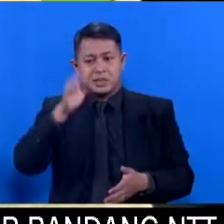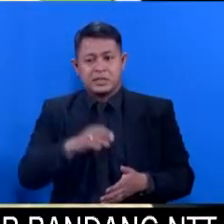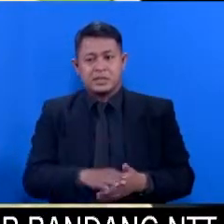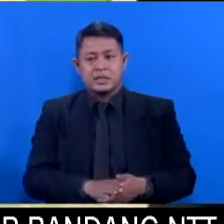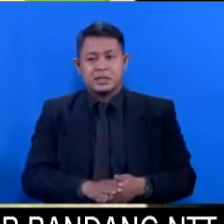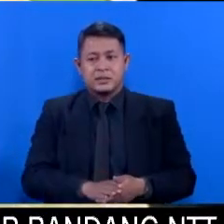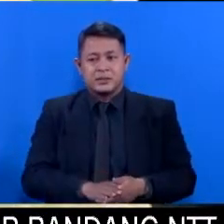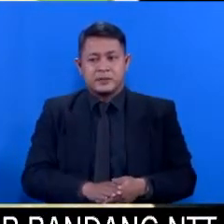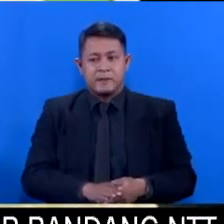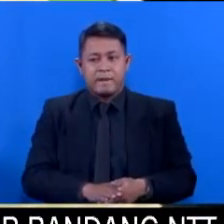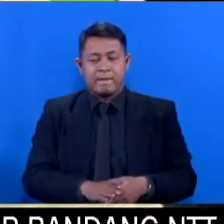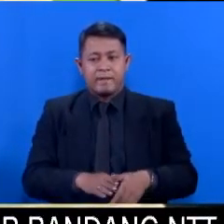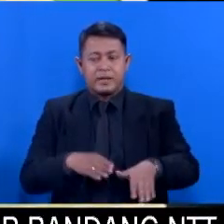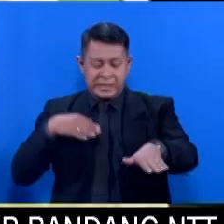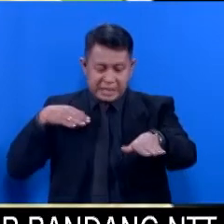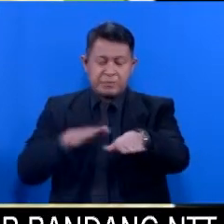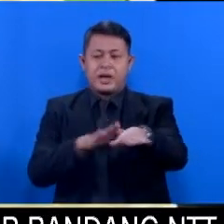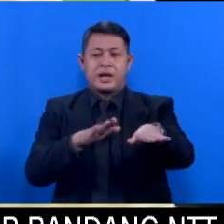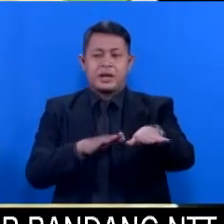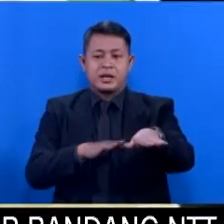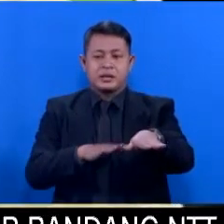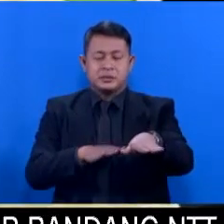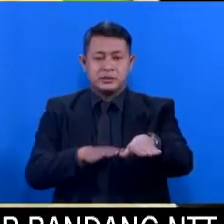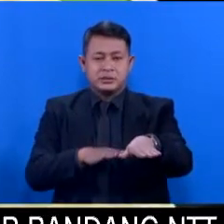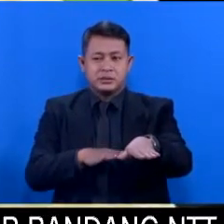Gak ngerti. Tapi itu memang dari belakang ya? Iya,